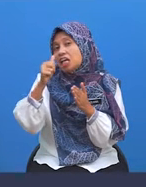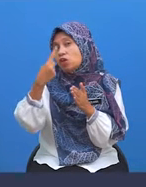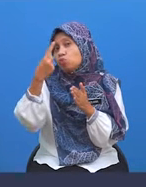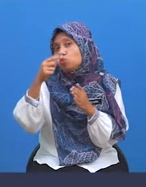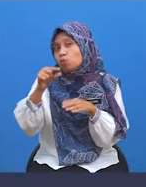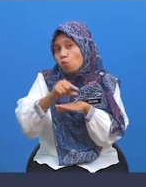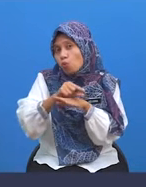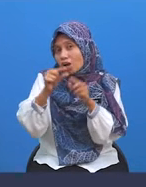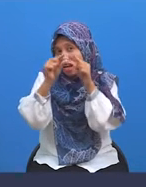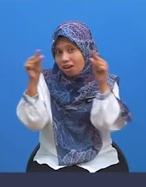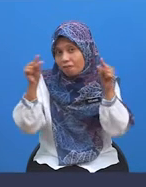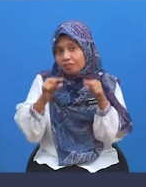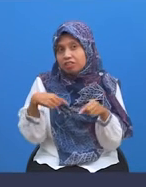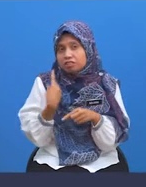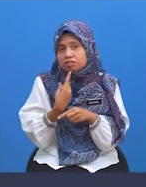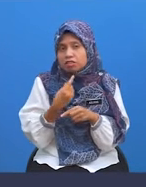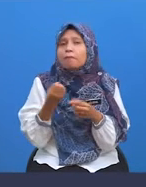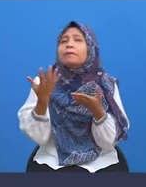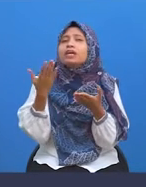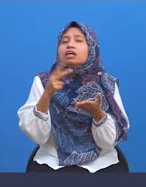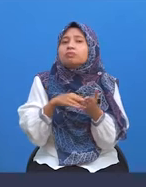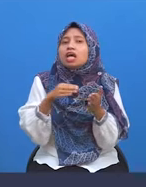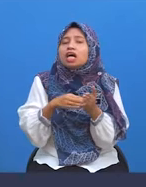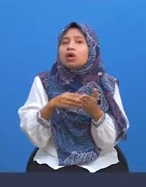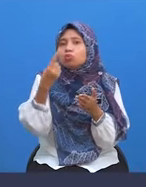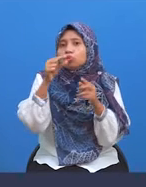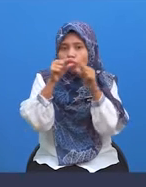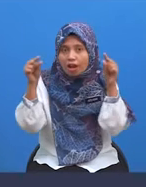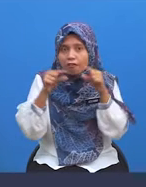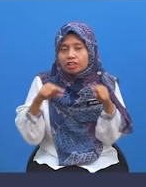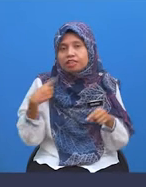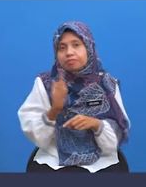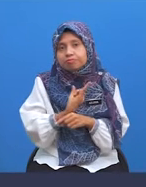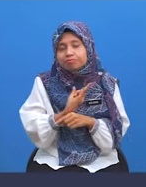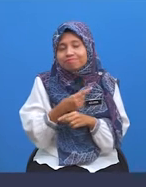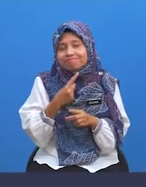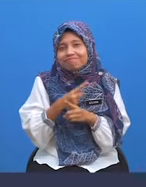Ya, betul murid-murid. Bilangan color bagi graf kita ialah 2.